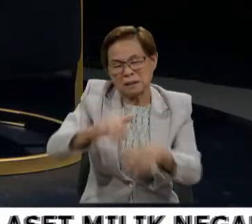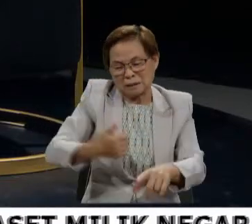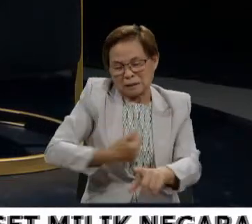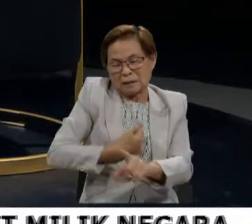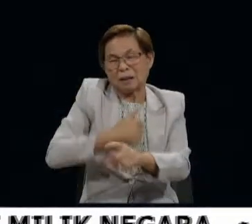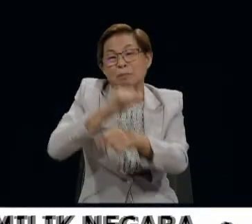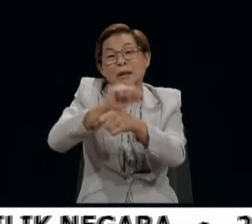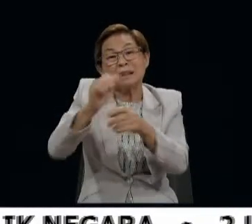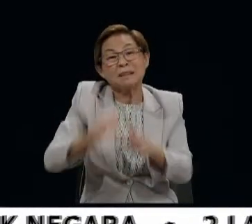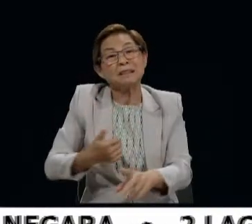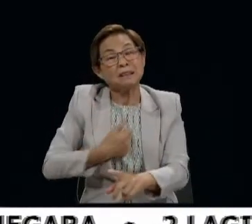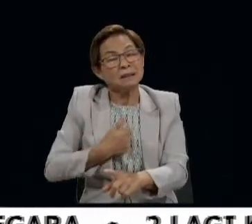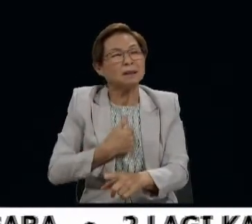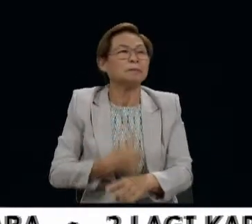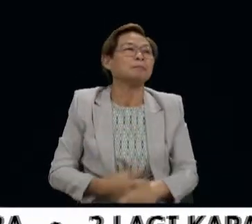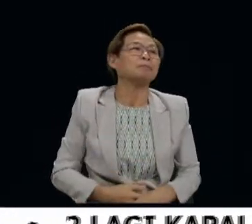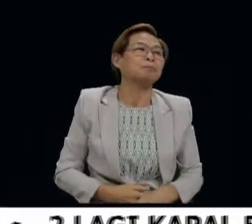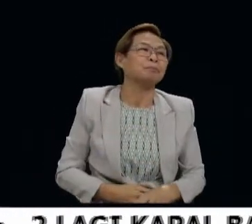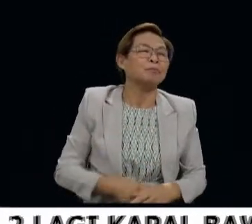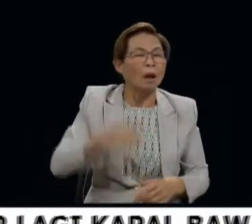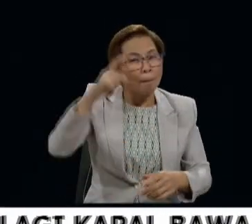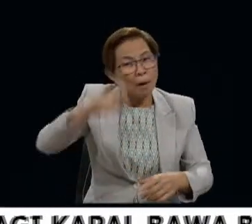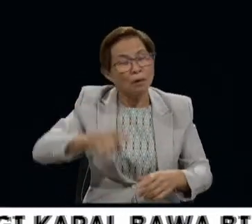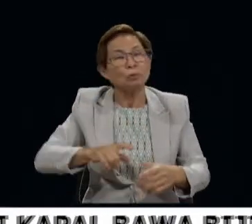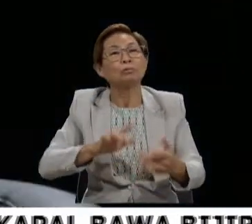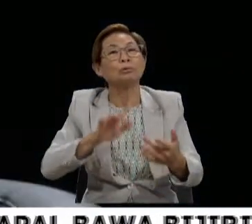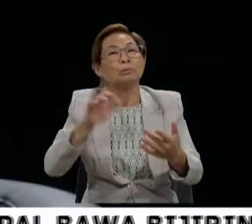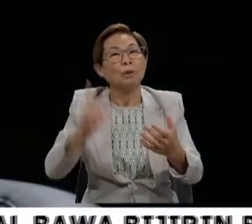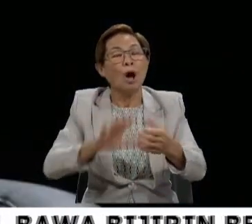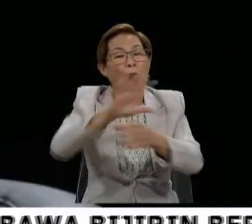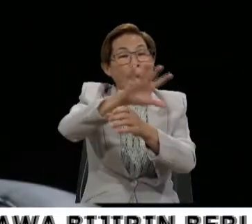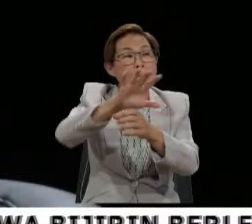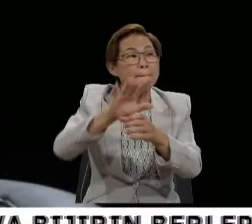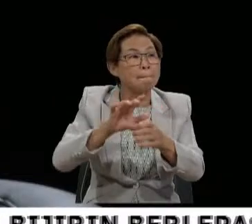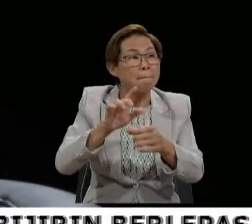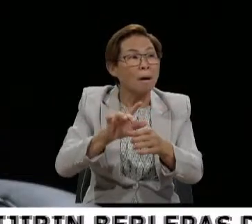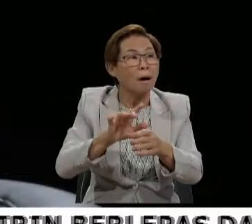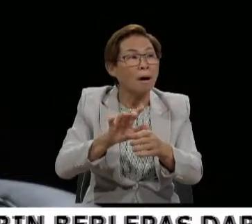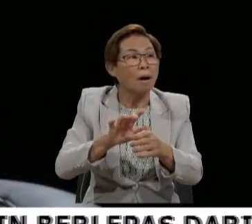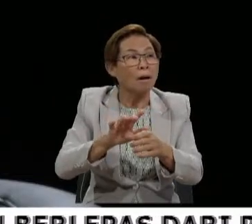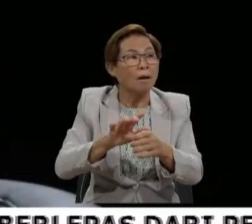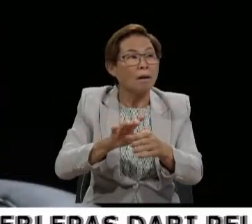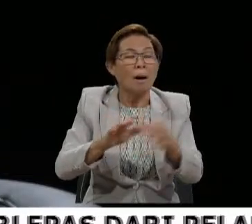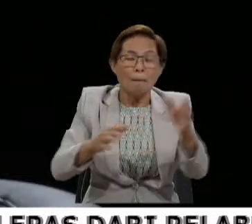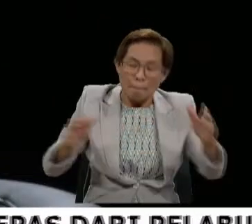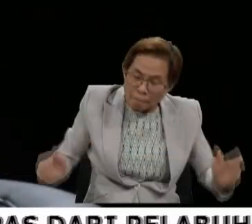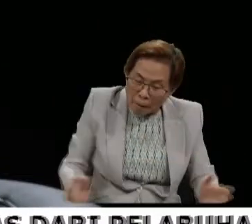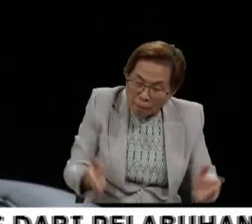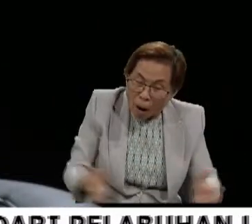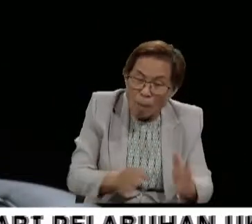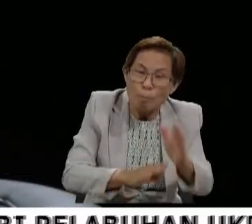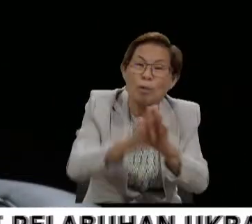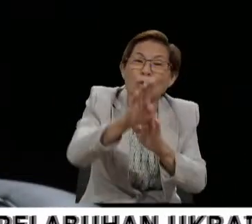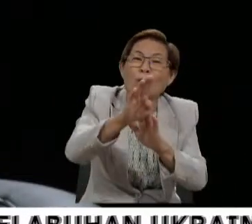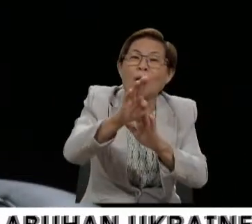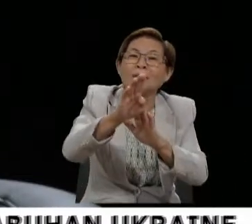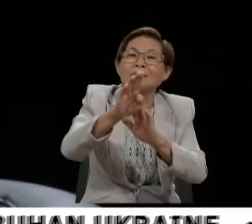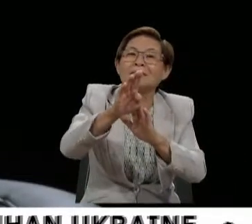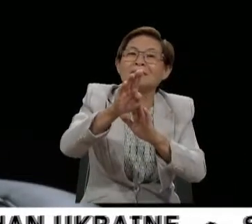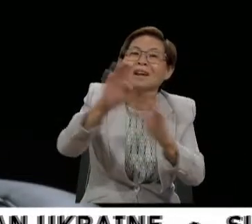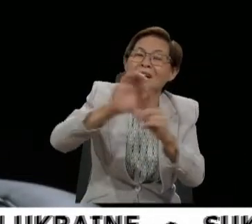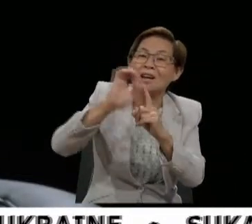dasar ekonomi juga perlu menyentuh kepada penggalakan pertumbuhan Lestari itu pun